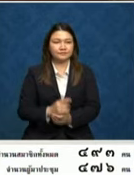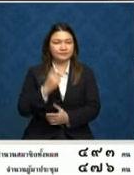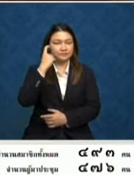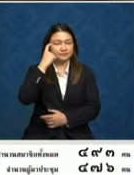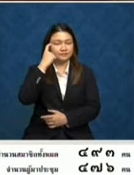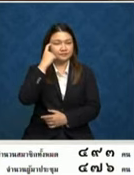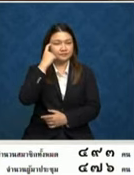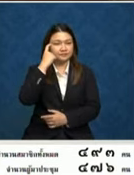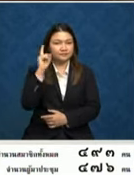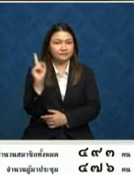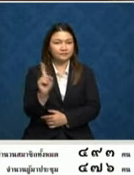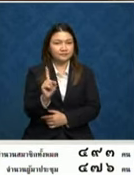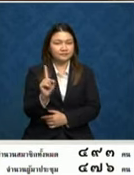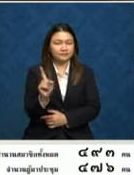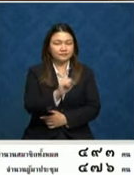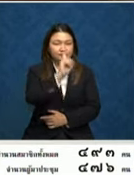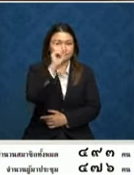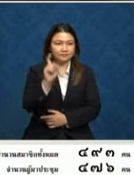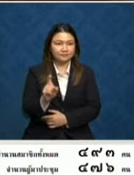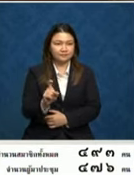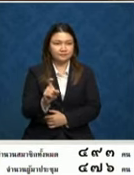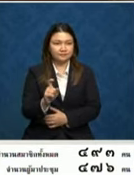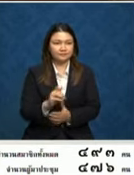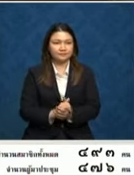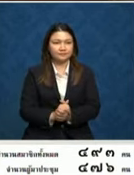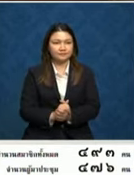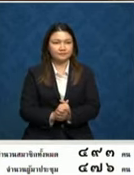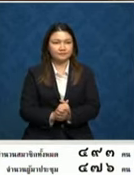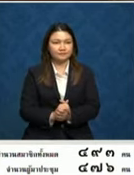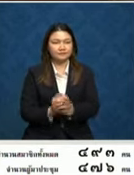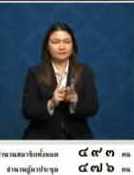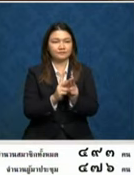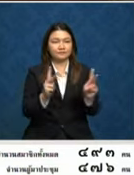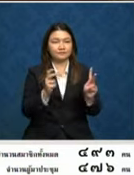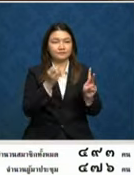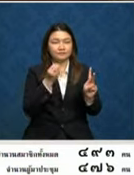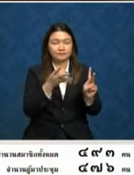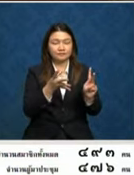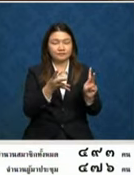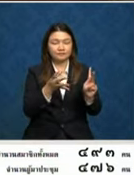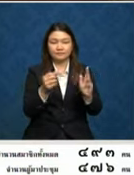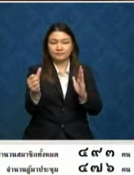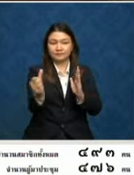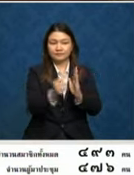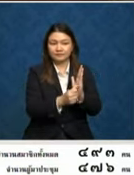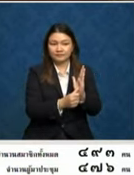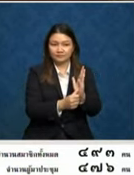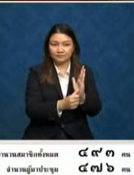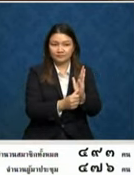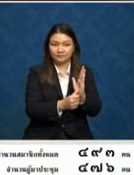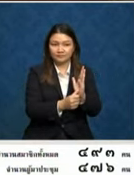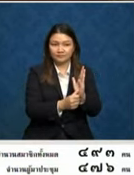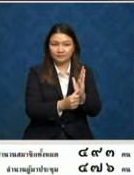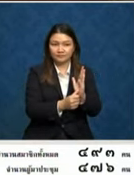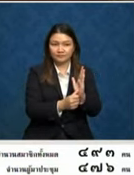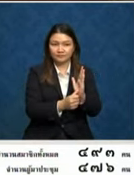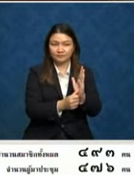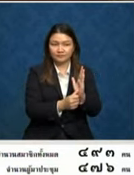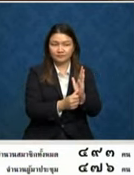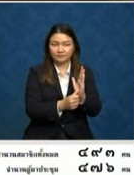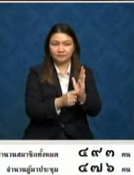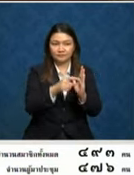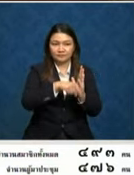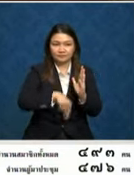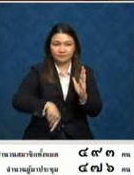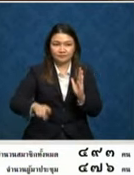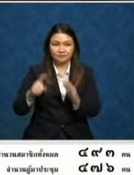กับที่คณะกรรมการเสียงข้างมากแก้ไขหรือไม่เห็นด้วย